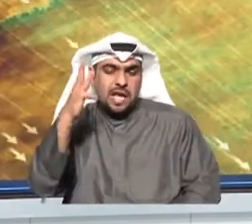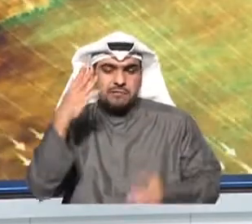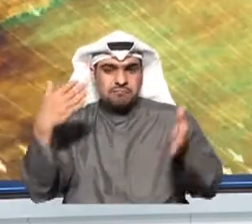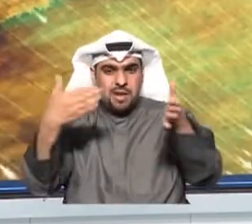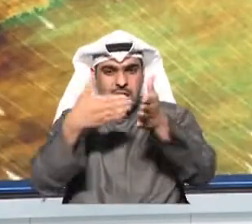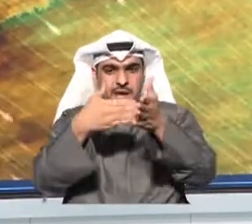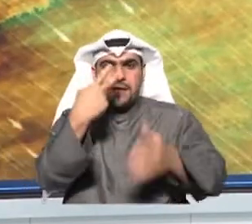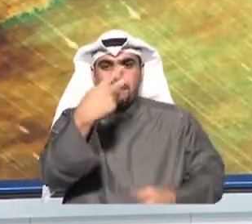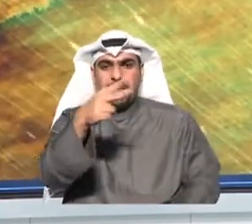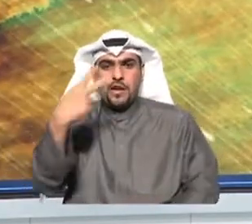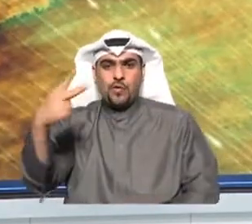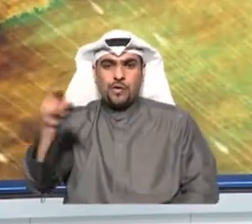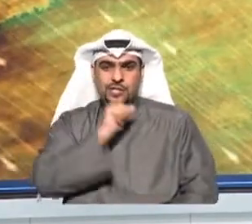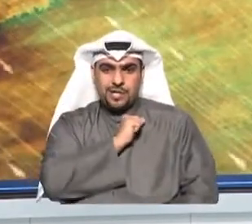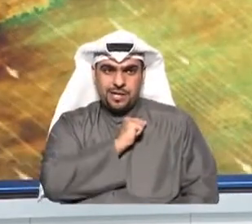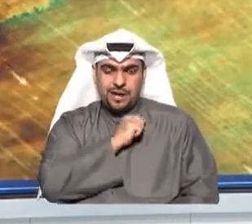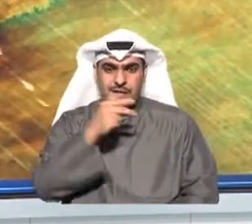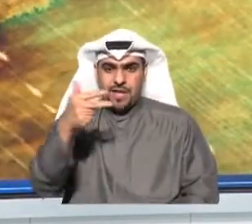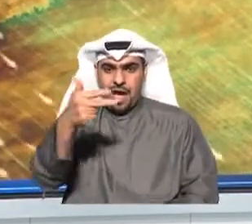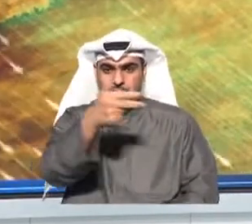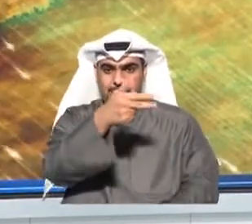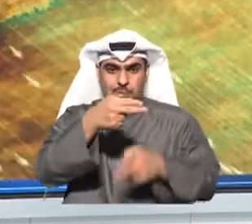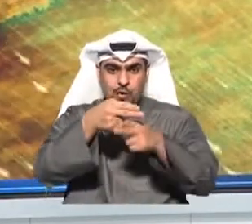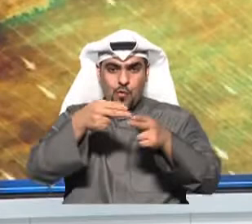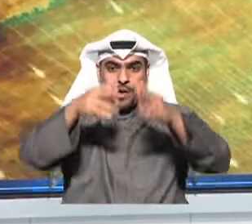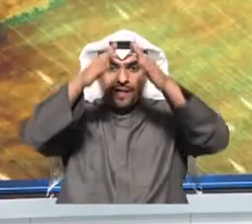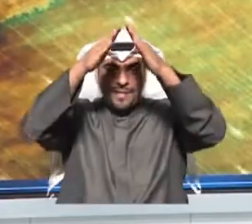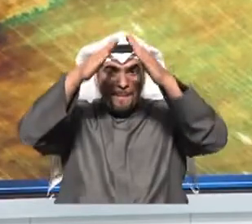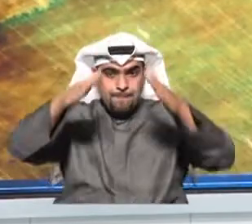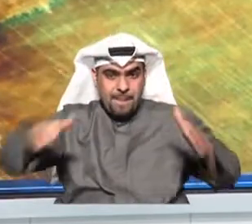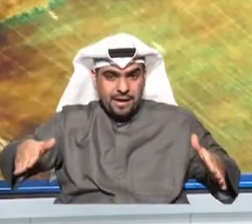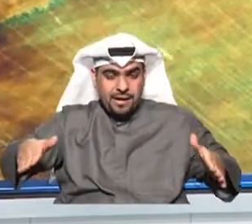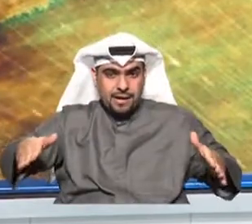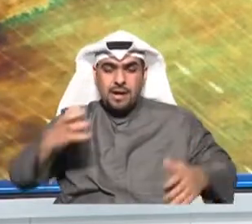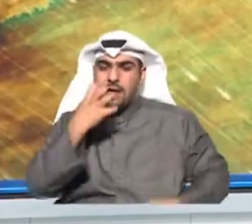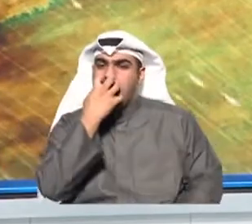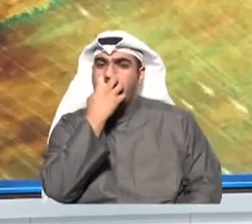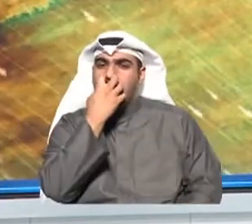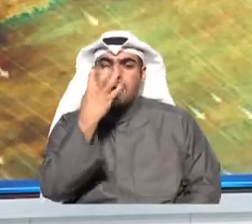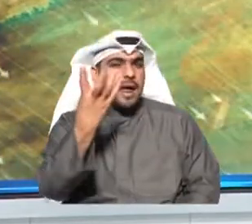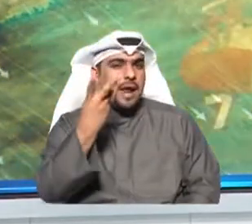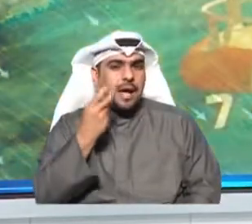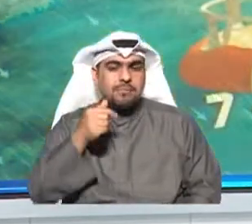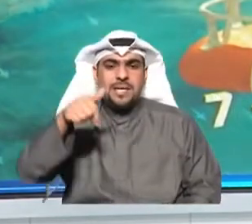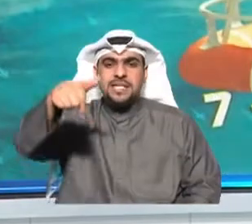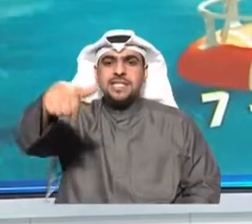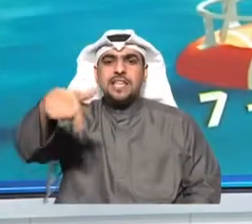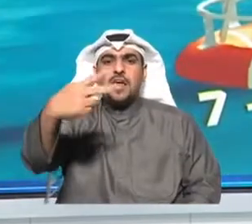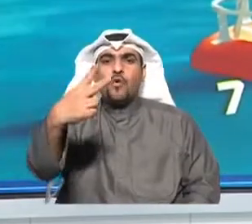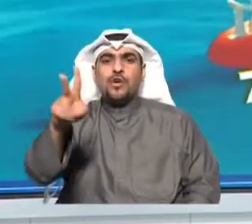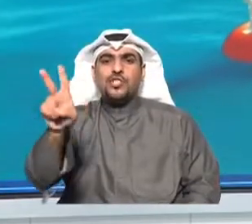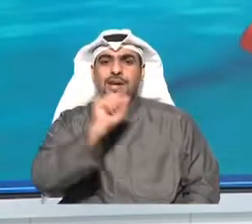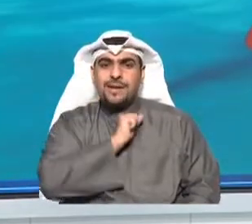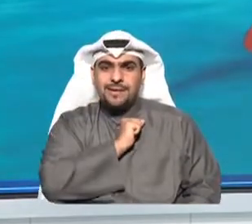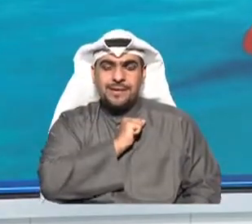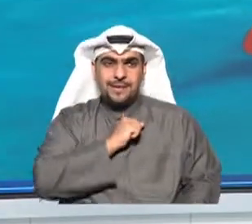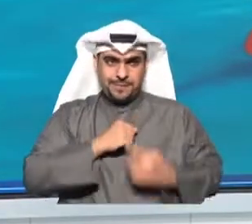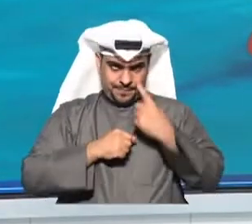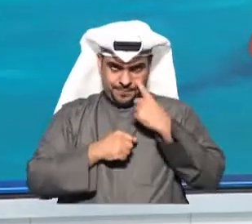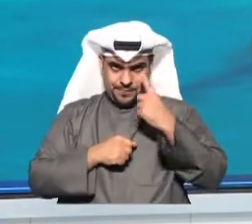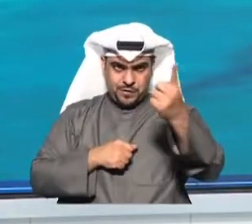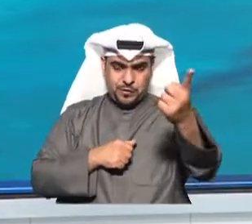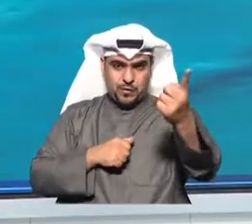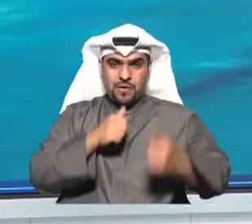درجة مئوية. بالنسبة للمناطق الغربية من البلاد السالم والشقاية قد تصل إلى 26 درجة مئوية. الأجواء البحرية بشكل عام